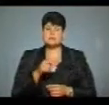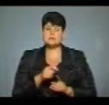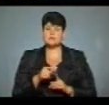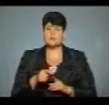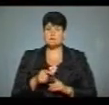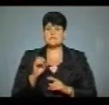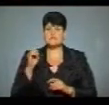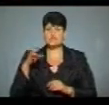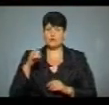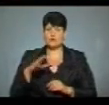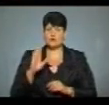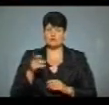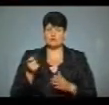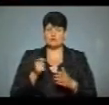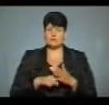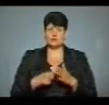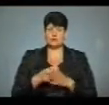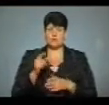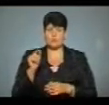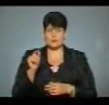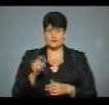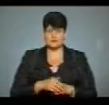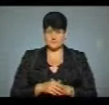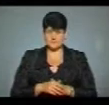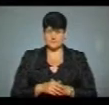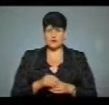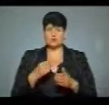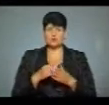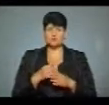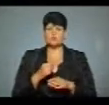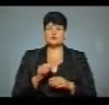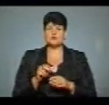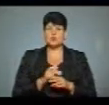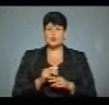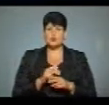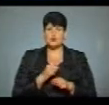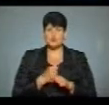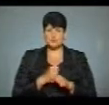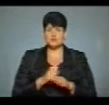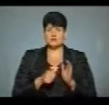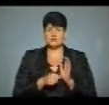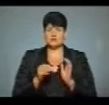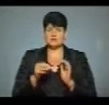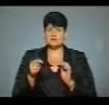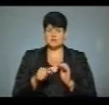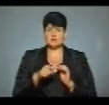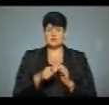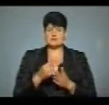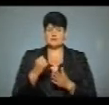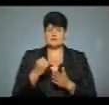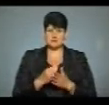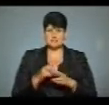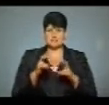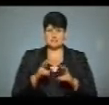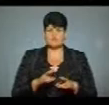словами, світлофори будуть вимкнені до понеділка. Кошторис робіт по встановленню кільця – 600 тисяч гривень. Його затвердили на